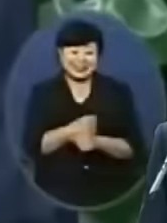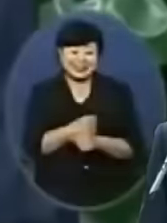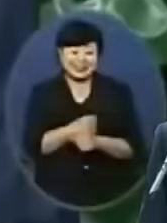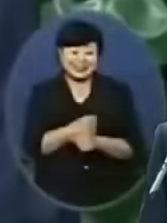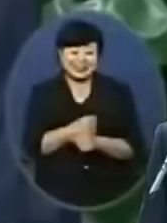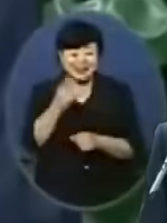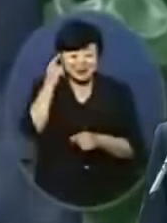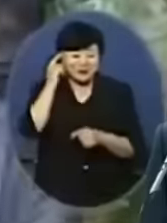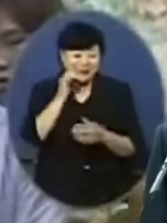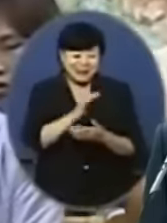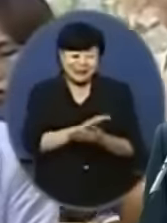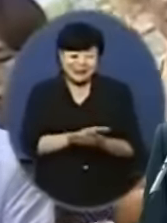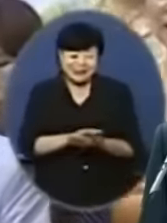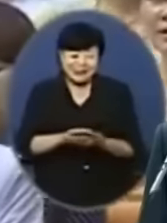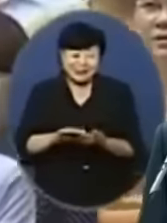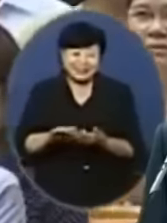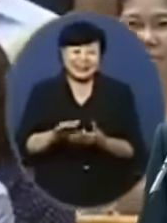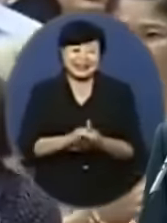평안합니다.